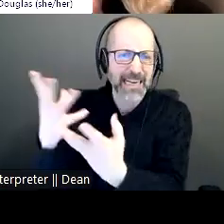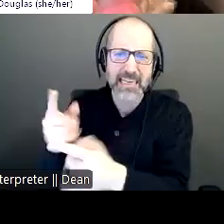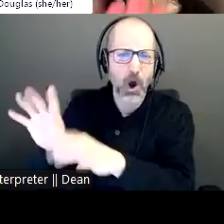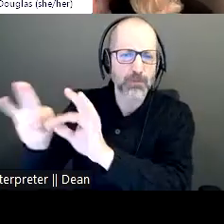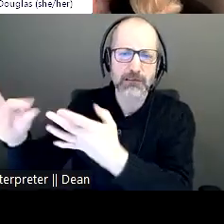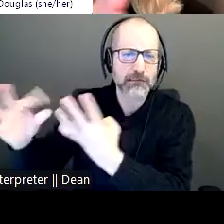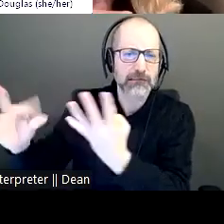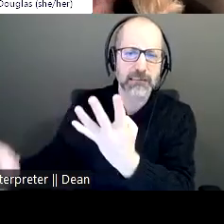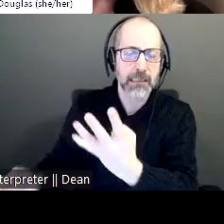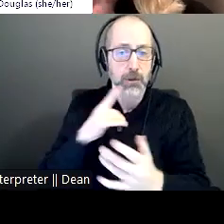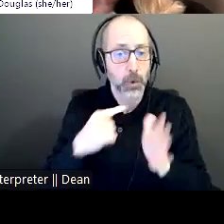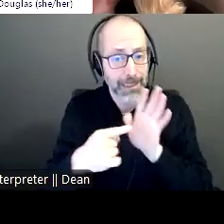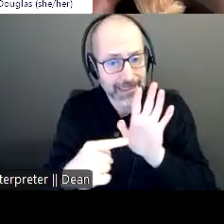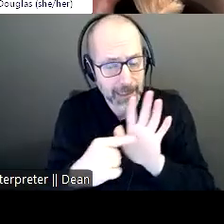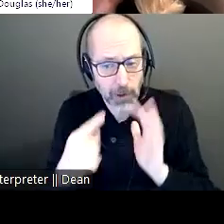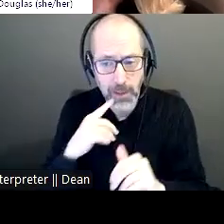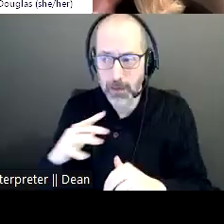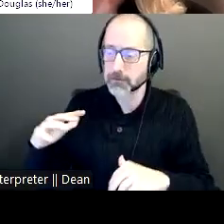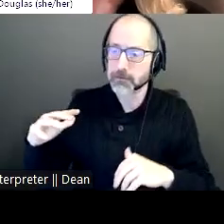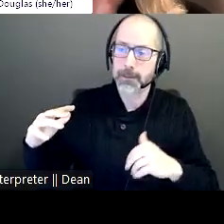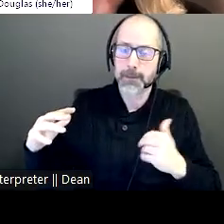inséré cet exemple ici.